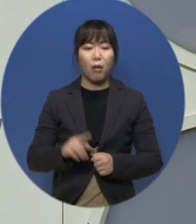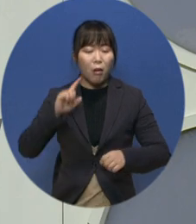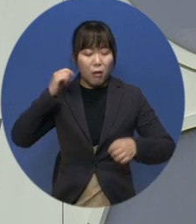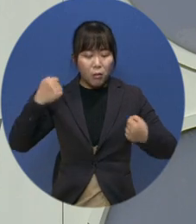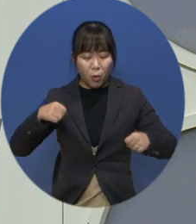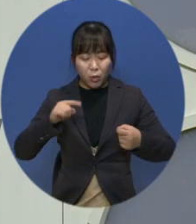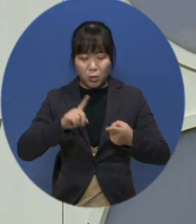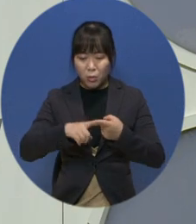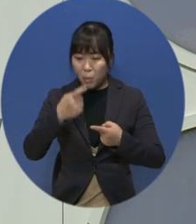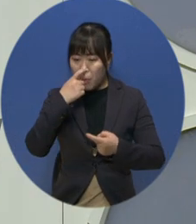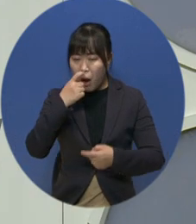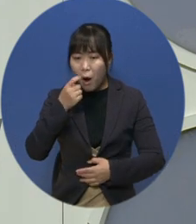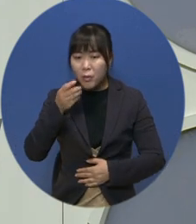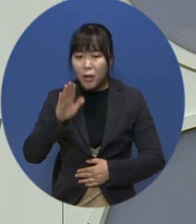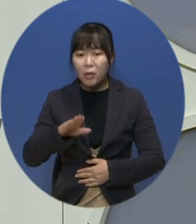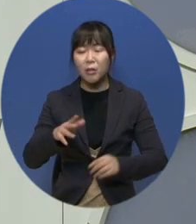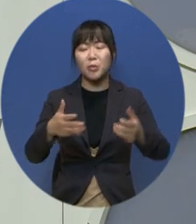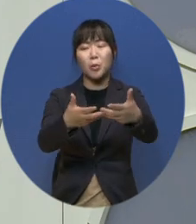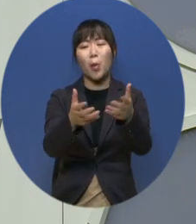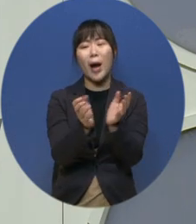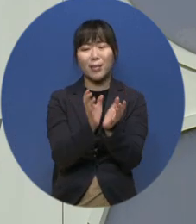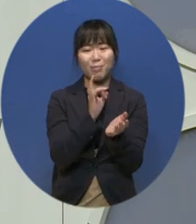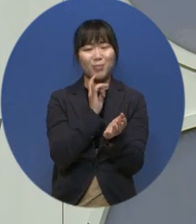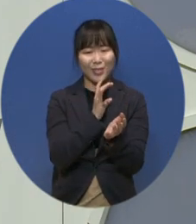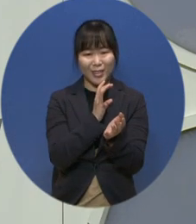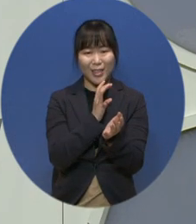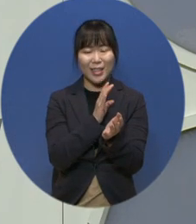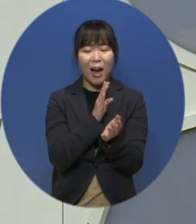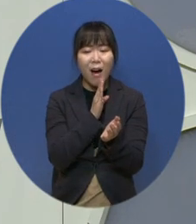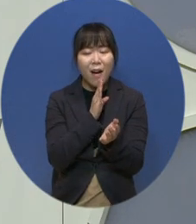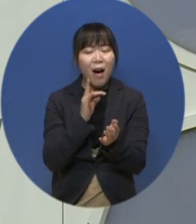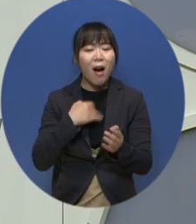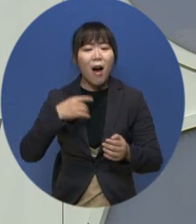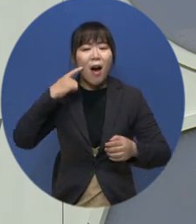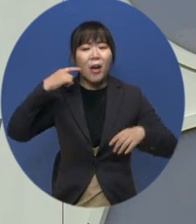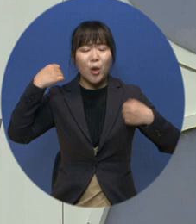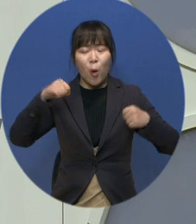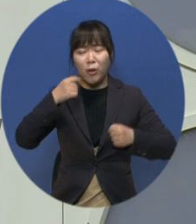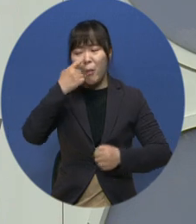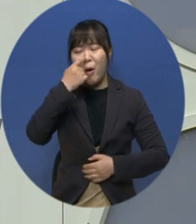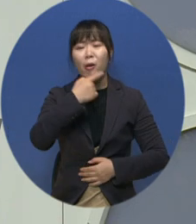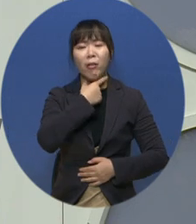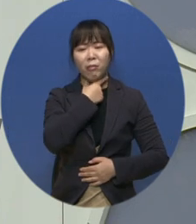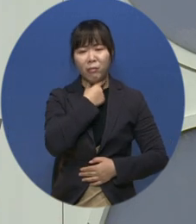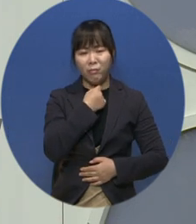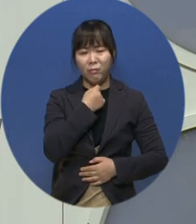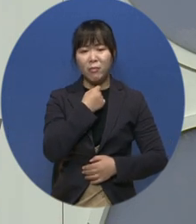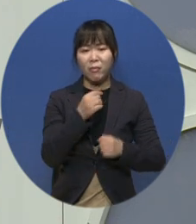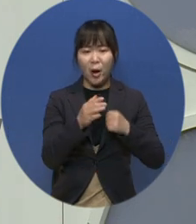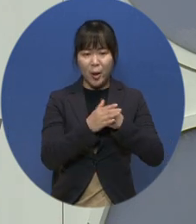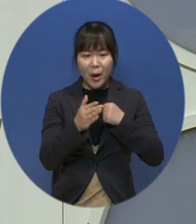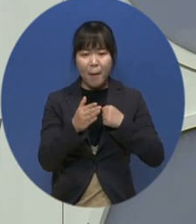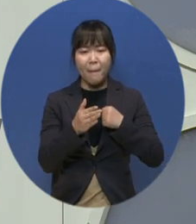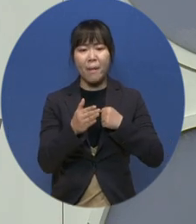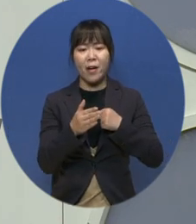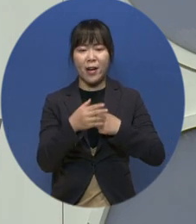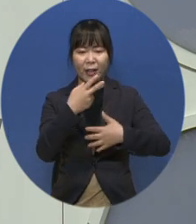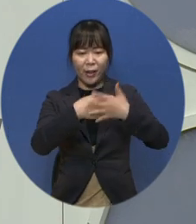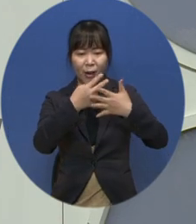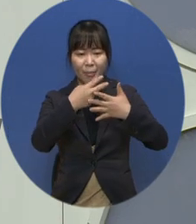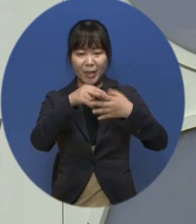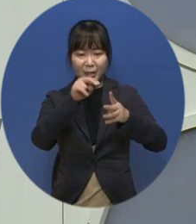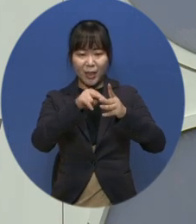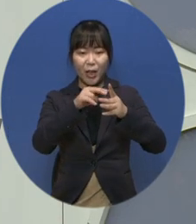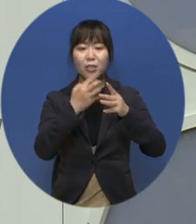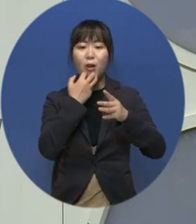했는데 그건 어디까지나 동아리니까 본격적으로 연극을 배우고 싶은 거예요. 그래서 드라마 센터